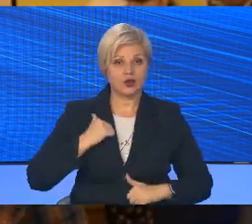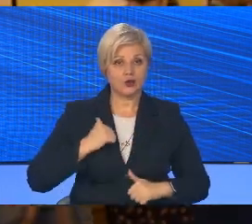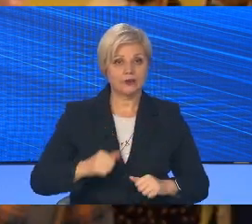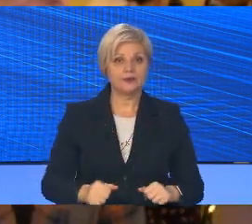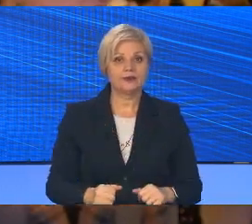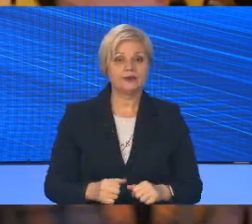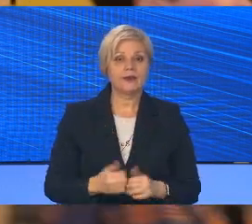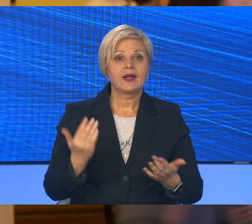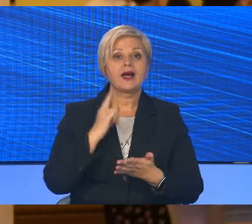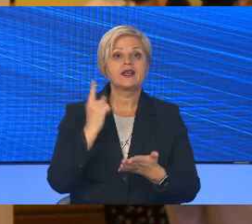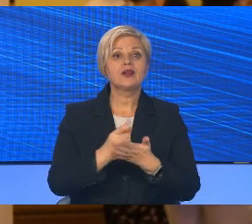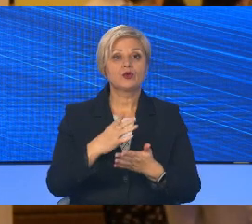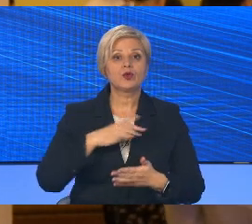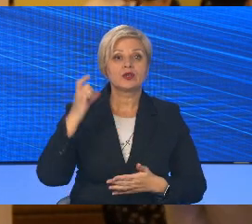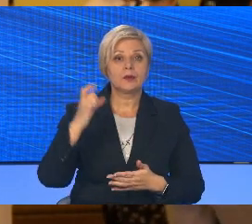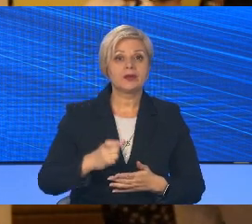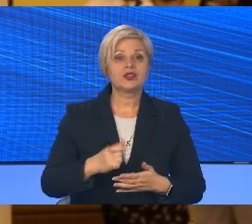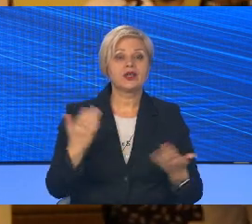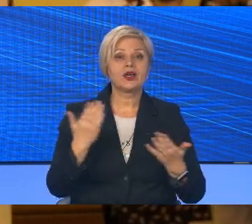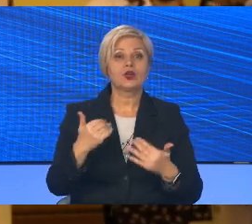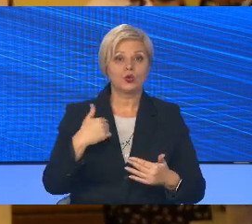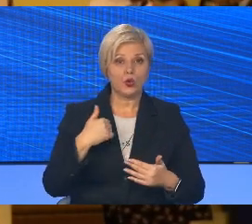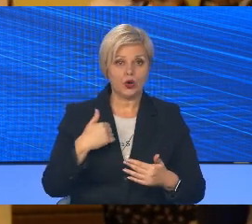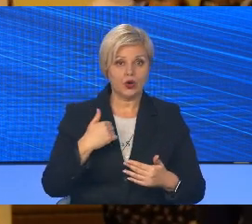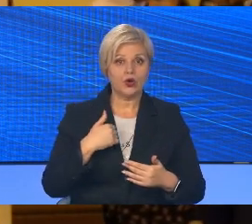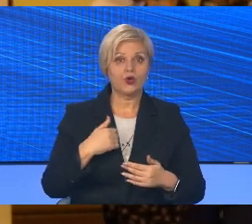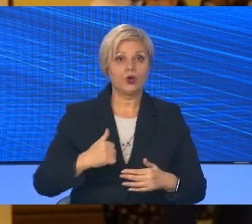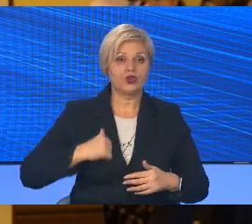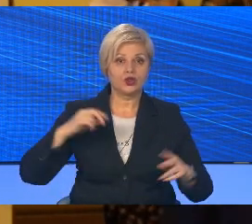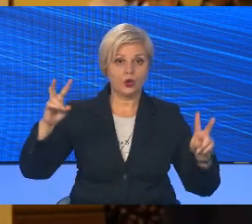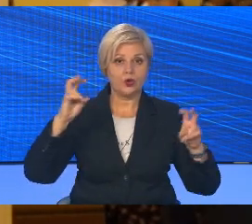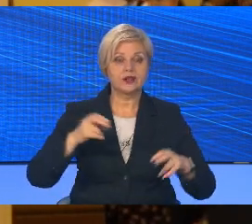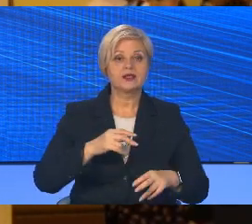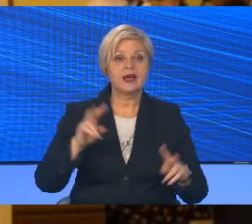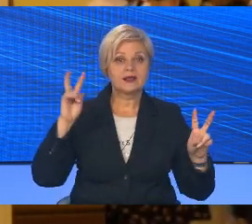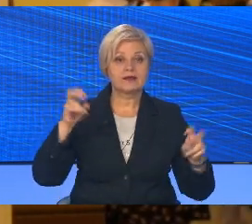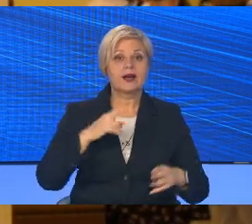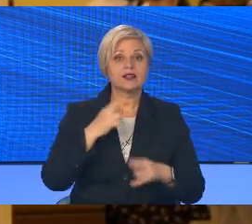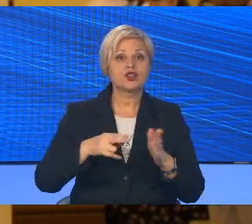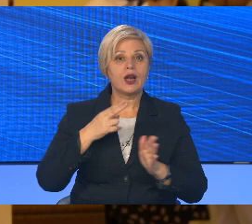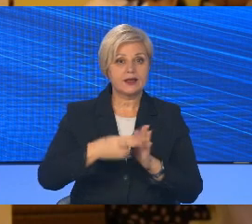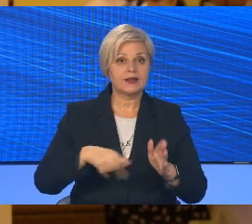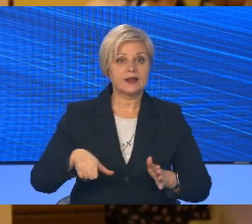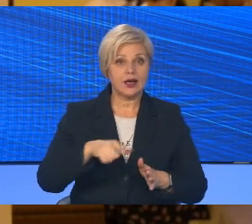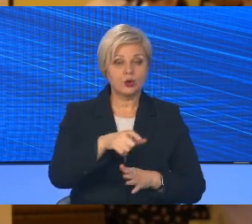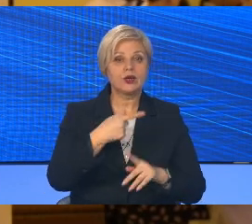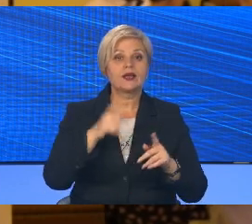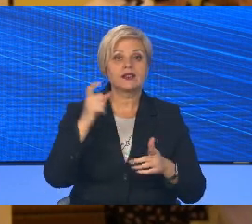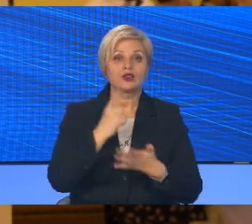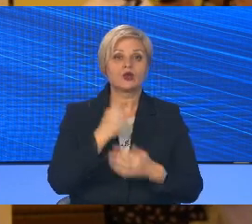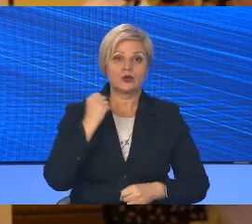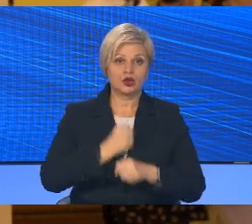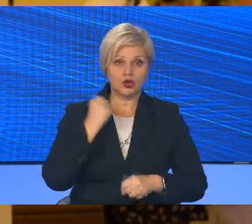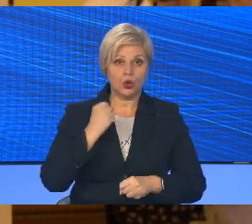Каким должен быть человек, который хочет гордо нести звание железнодорожник? Но это должен быть человек